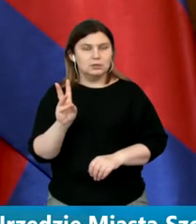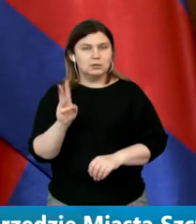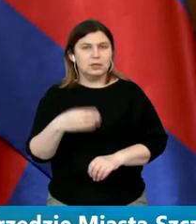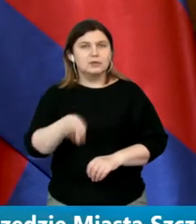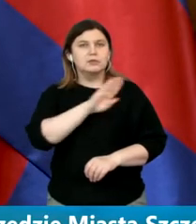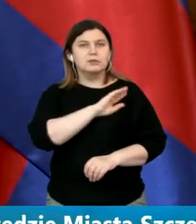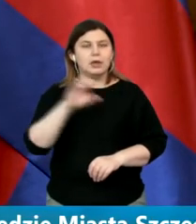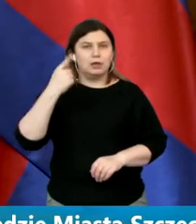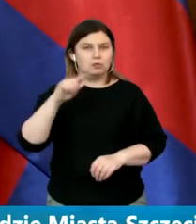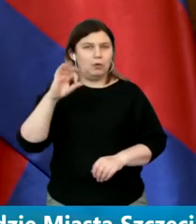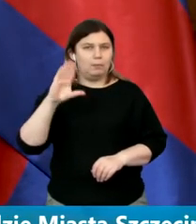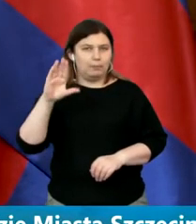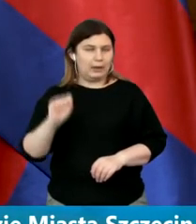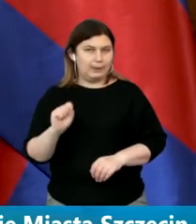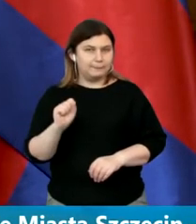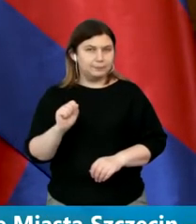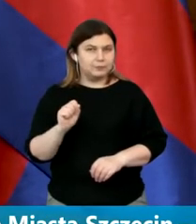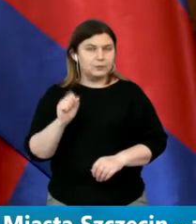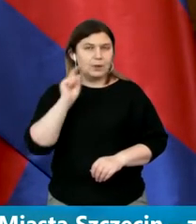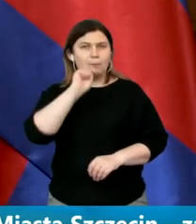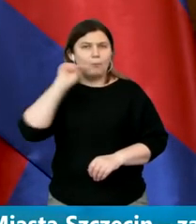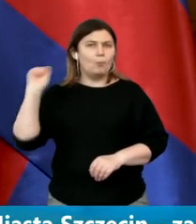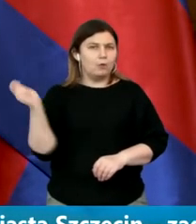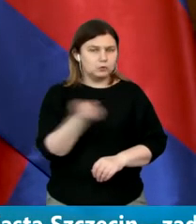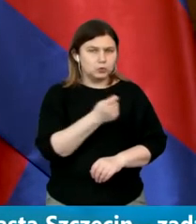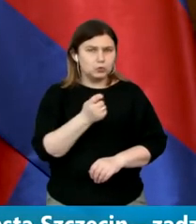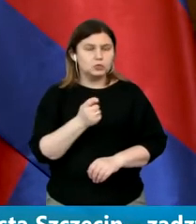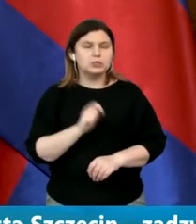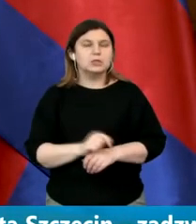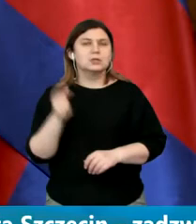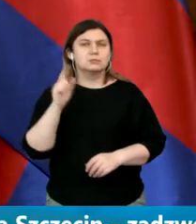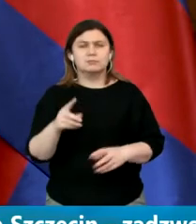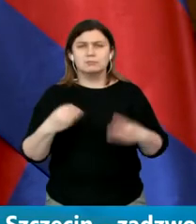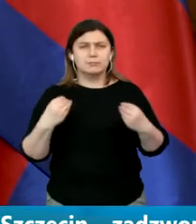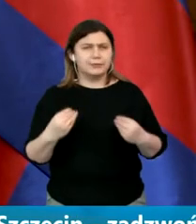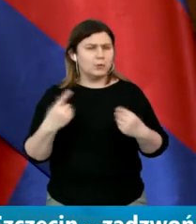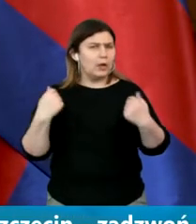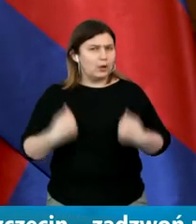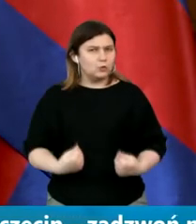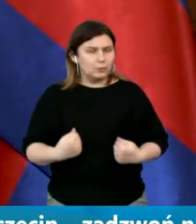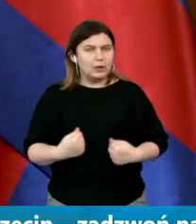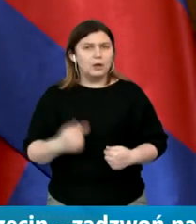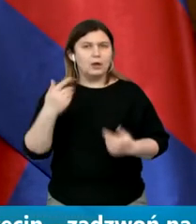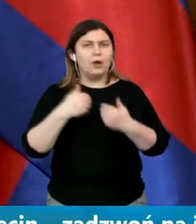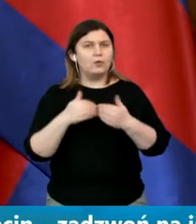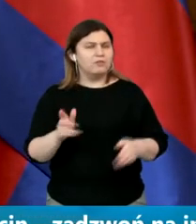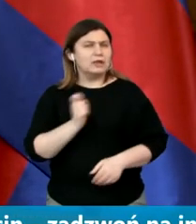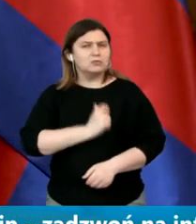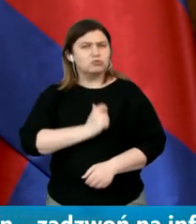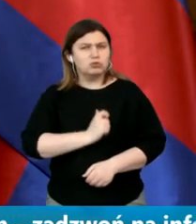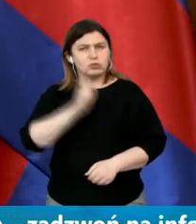zmarł Aleksander Doba. Wielki podróżnik, niesamowita postać, niezwykle otwarty, życzliwy